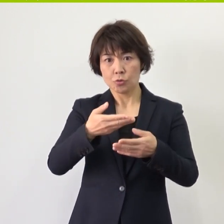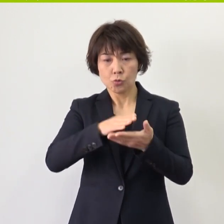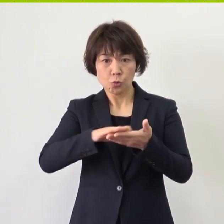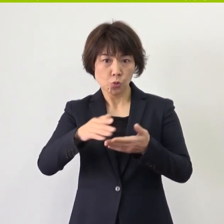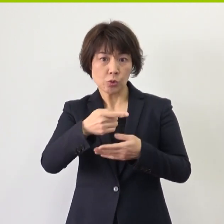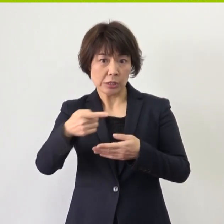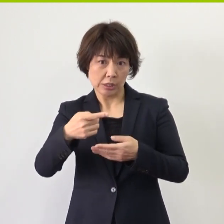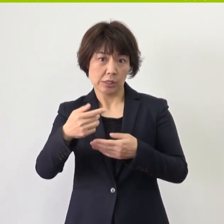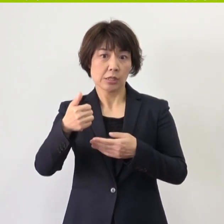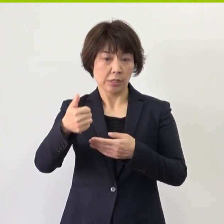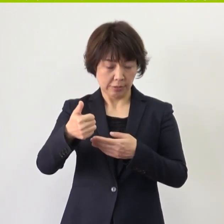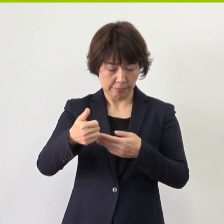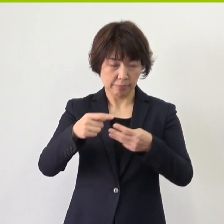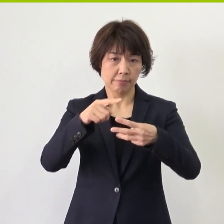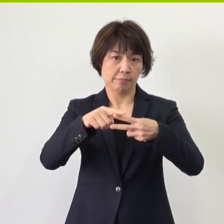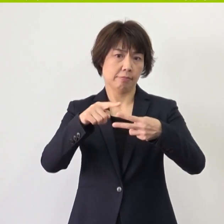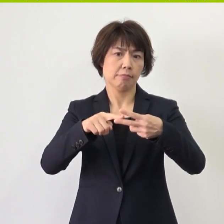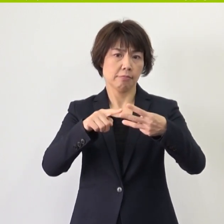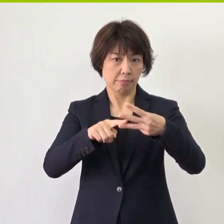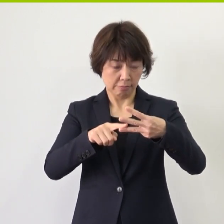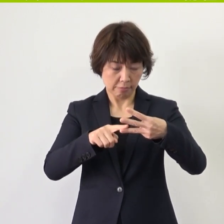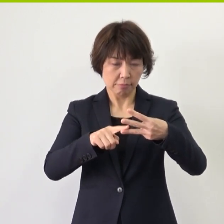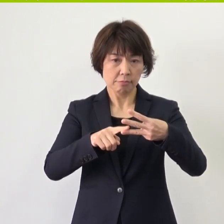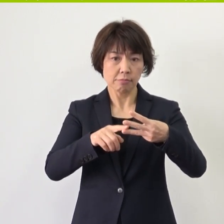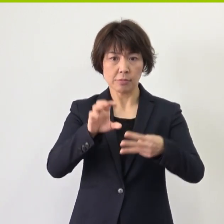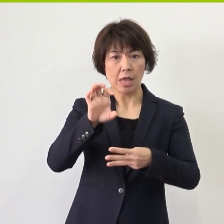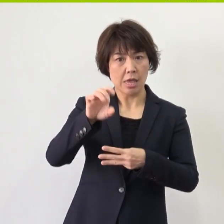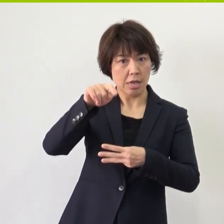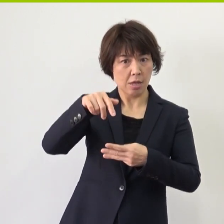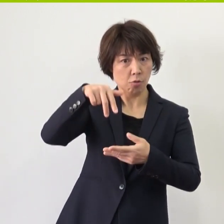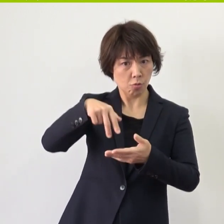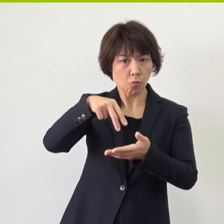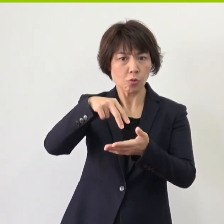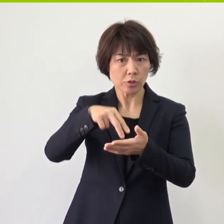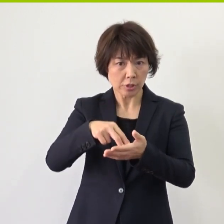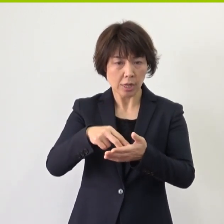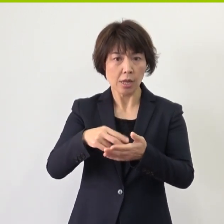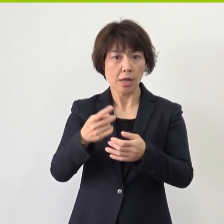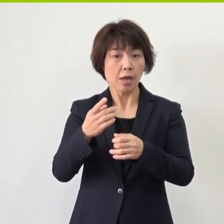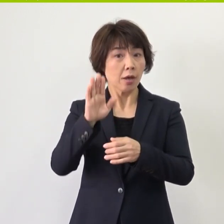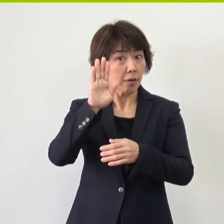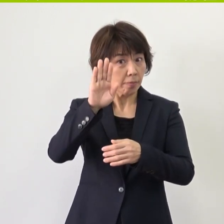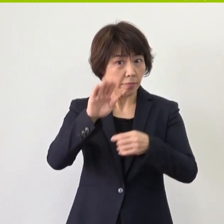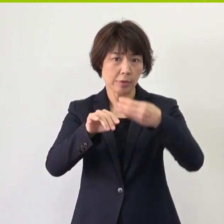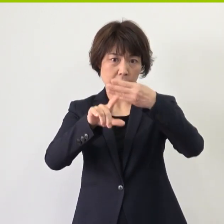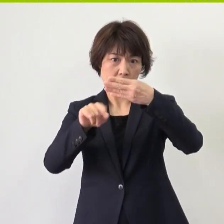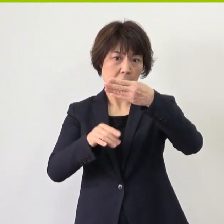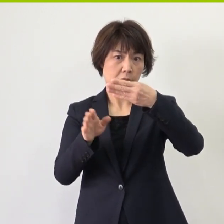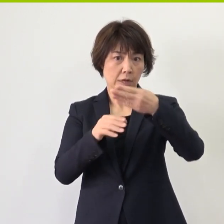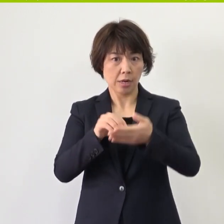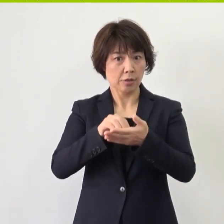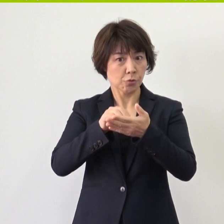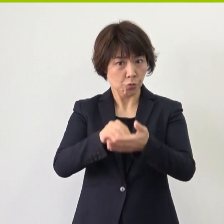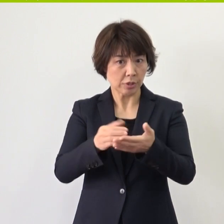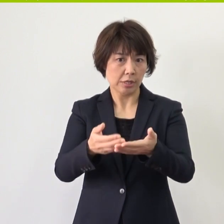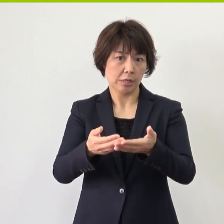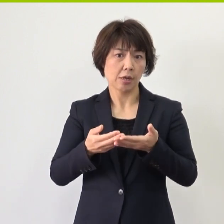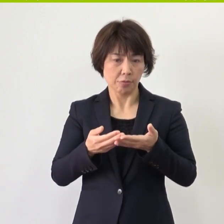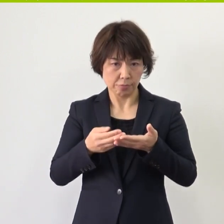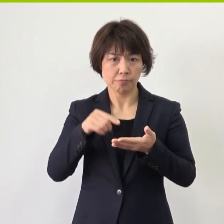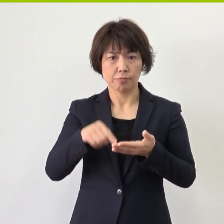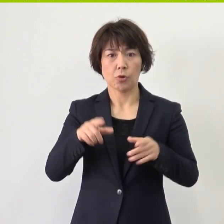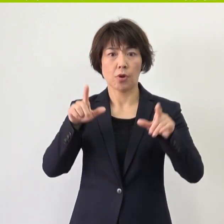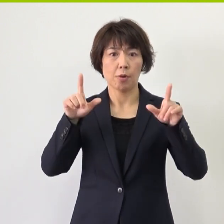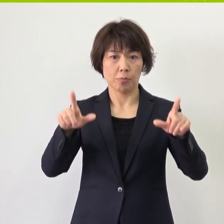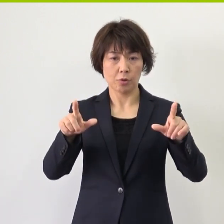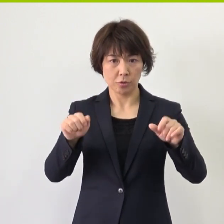高等学校中学校のエースとして令和4年度より就任いただくことを発表させていただ